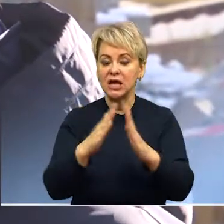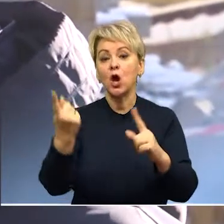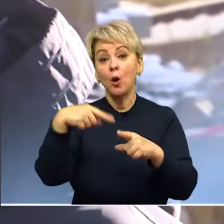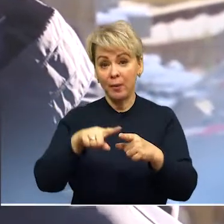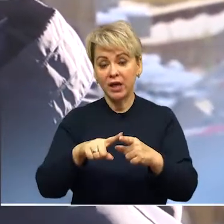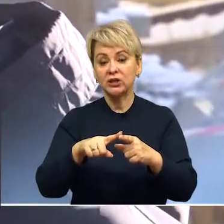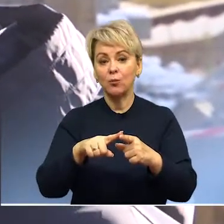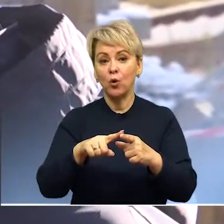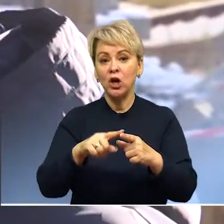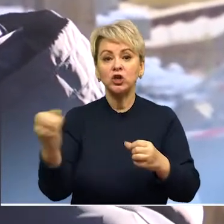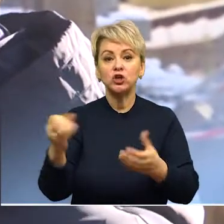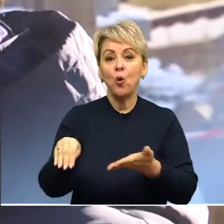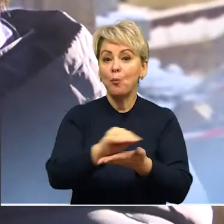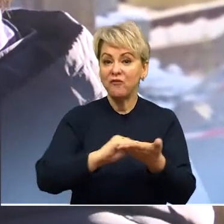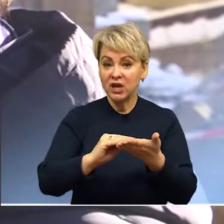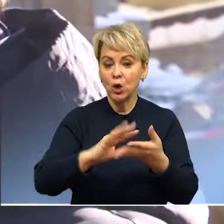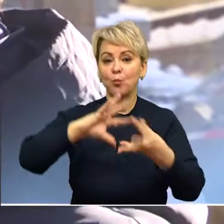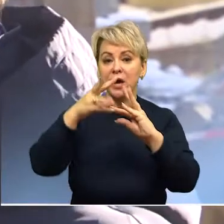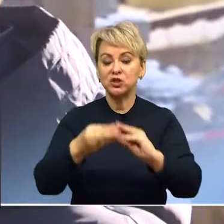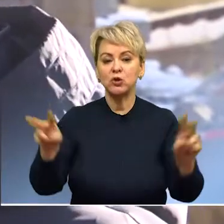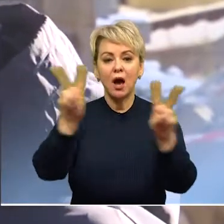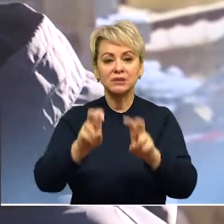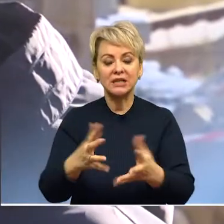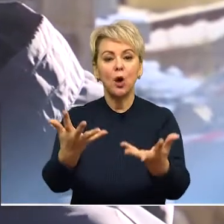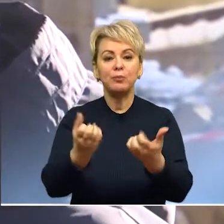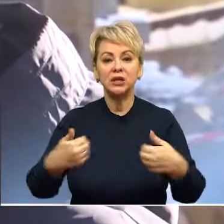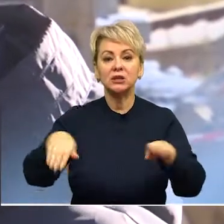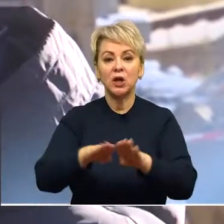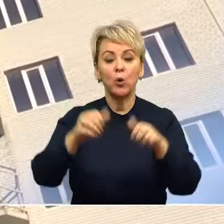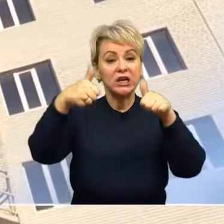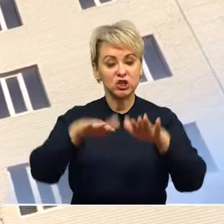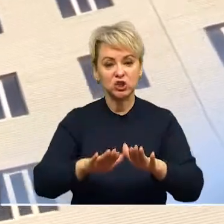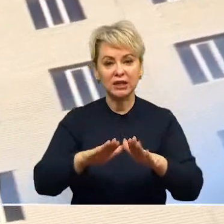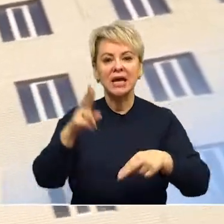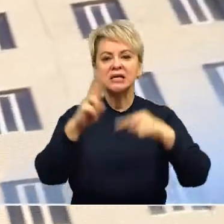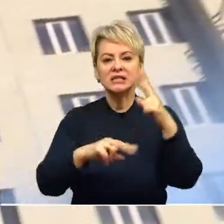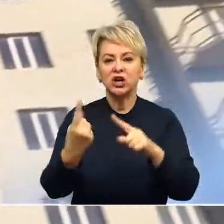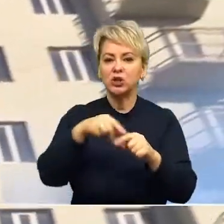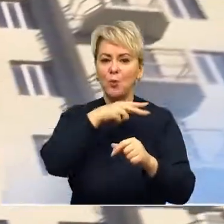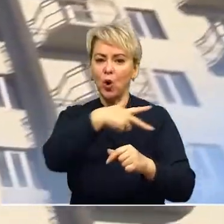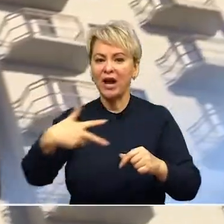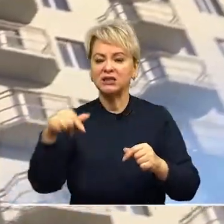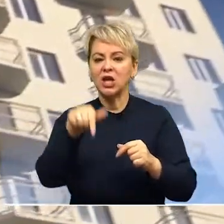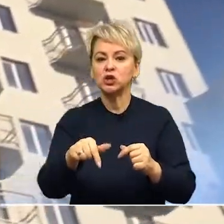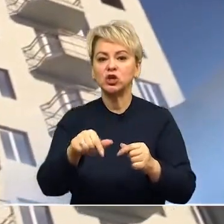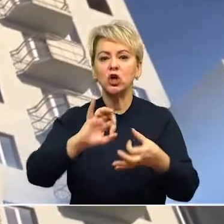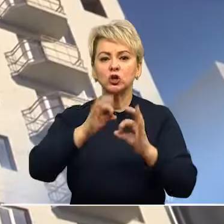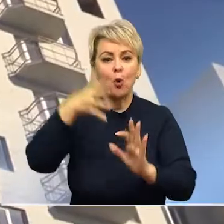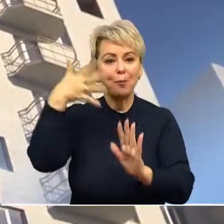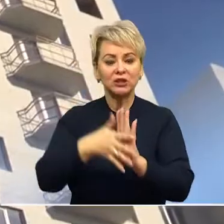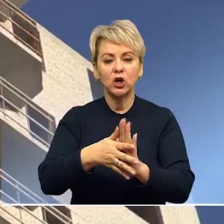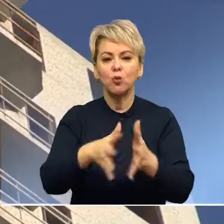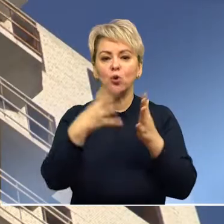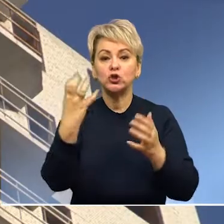Поэтому, еще раз повторяюсь, по результатам обследования принято такое решение. На строительство этой многоэтажки в общей сложности потратят